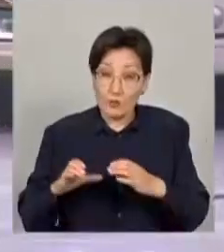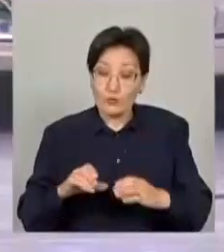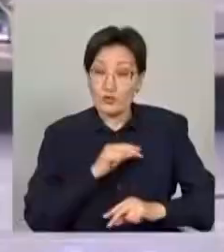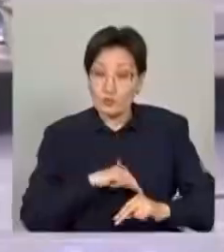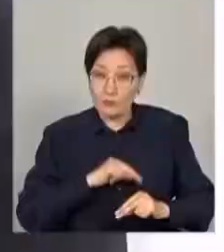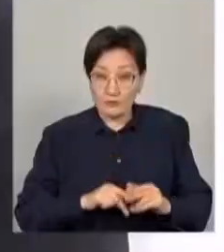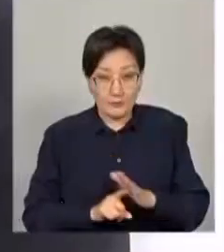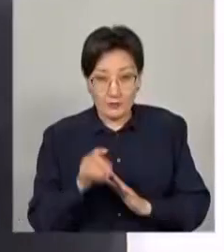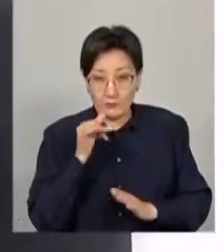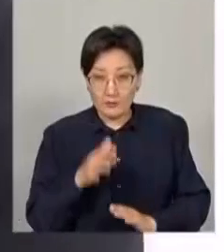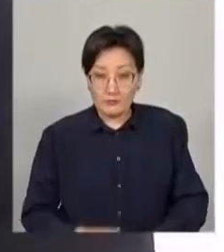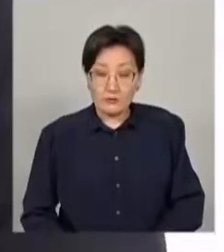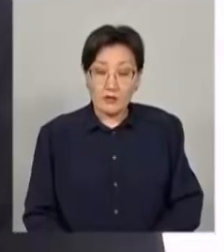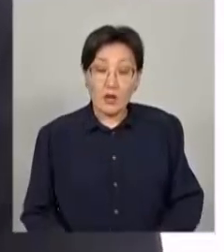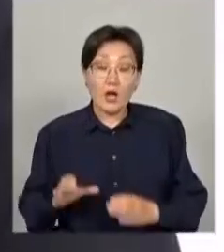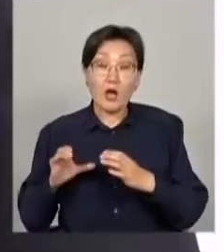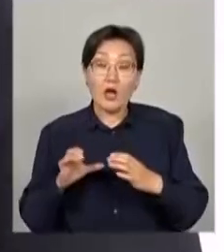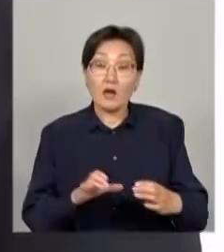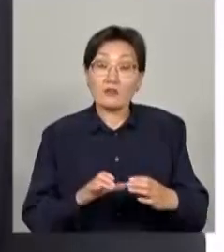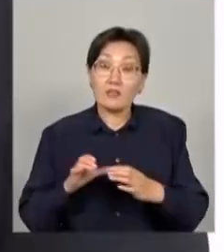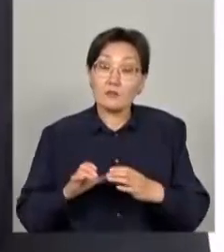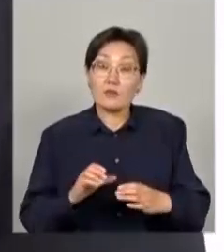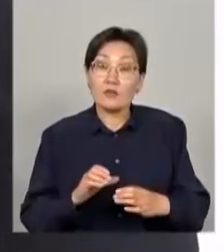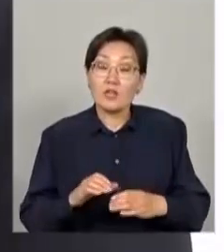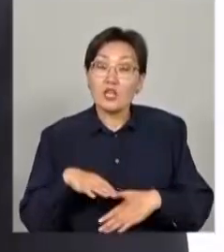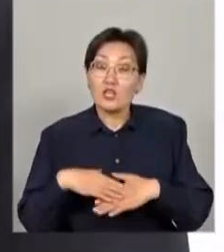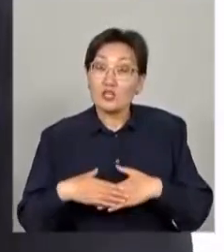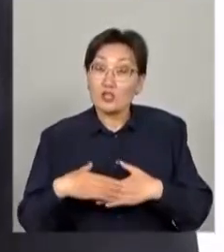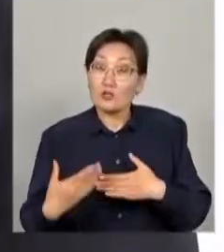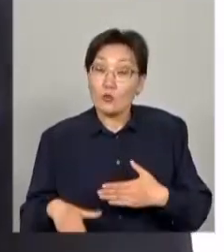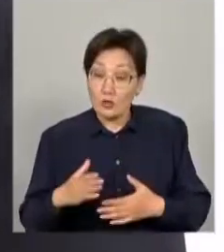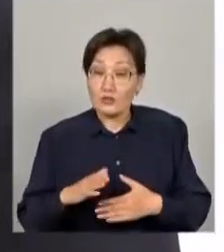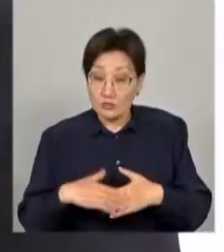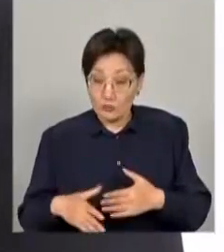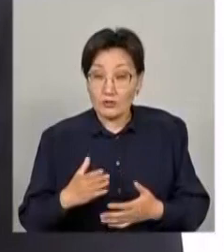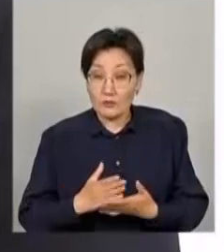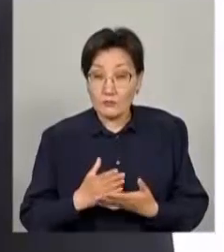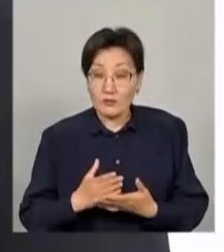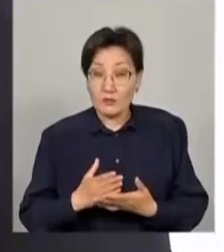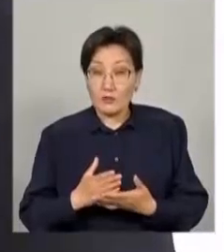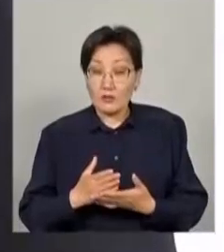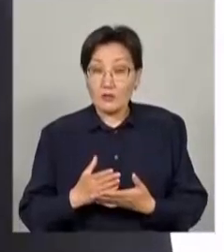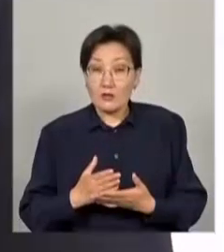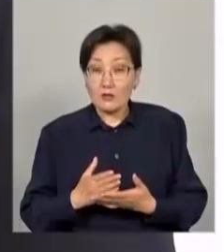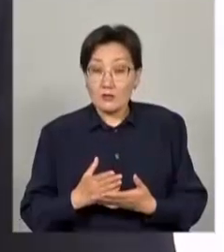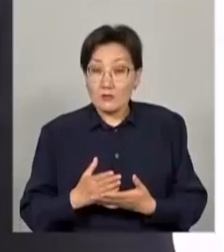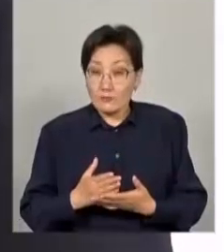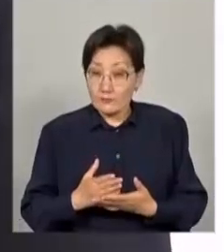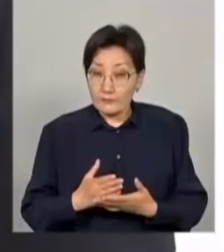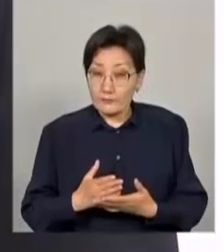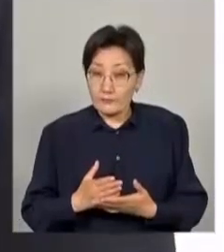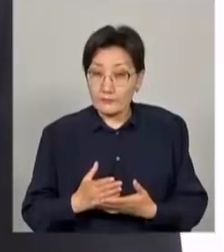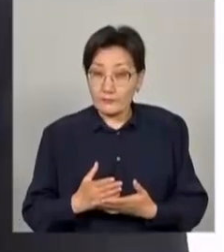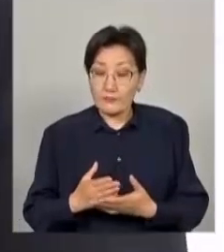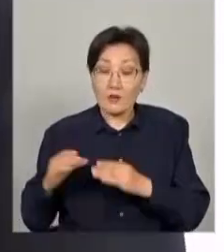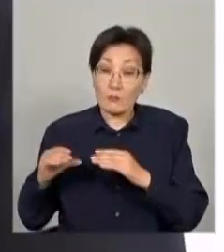алмай қалған. Автобустардың кешігулері бар. Енді легковойлар барлығы жазғы